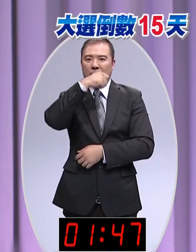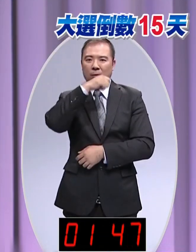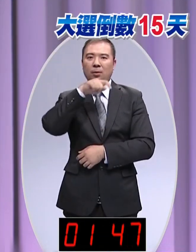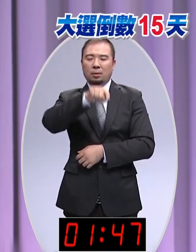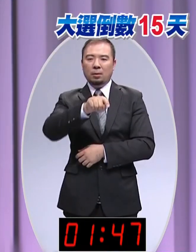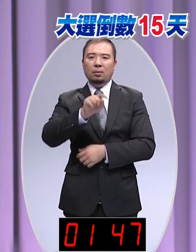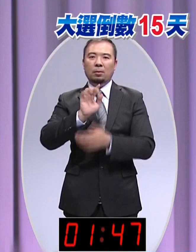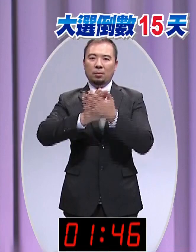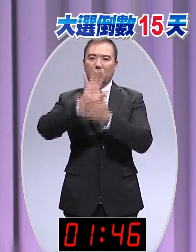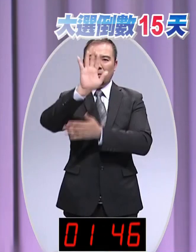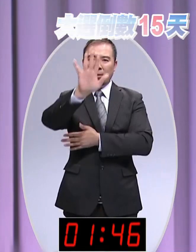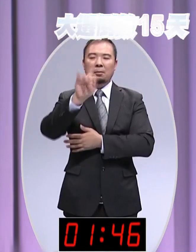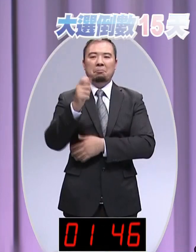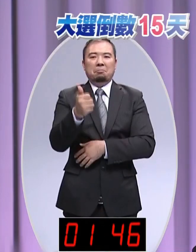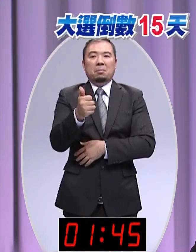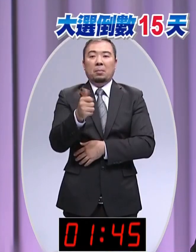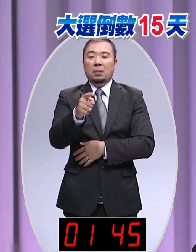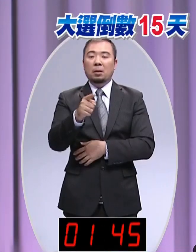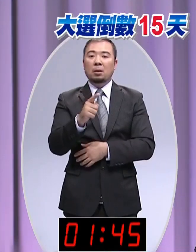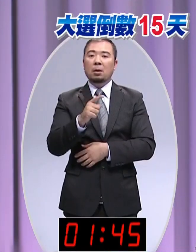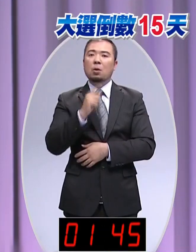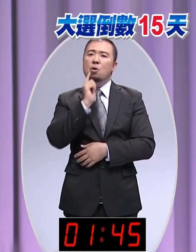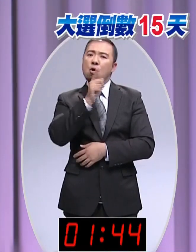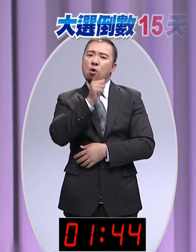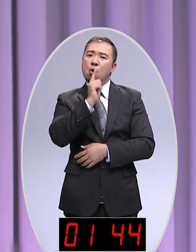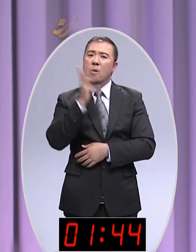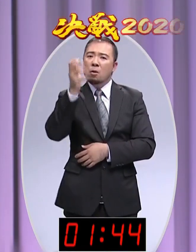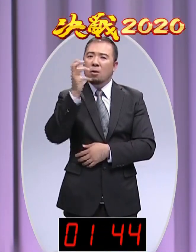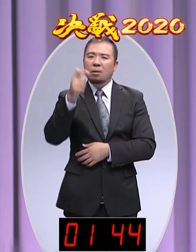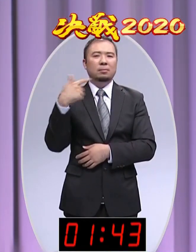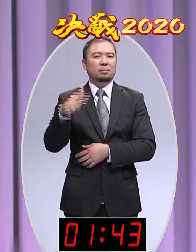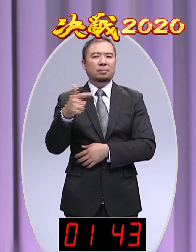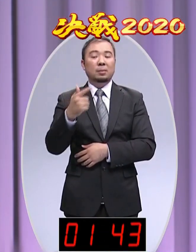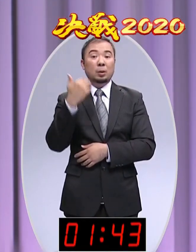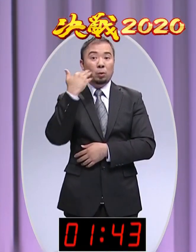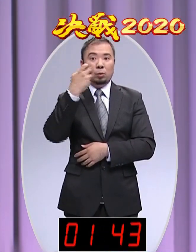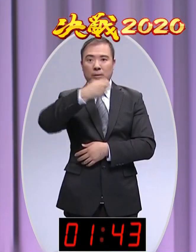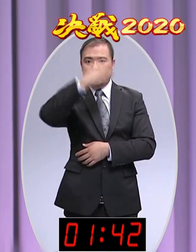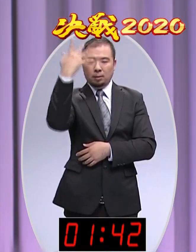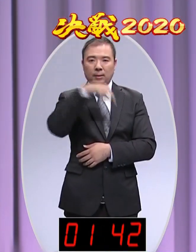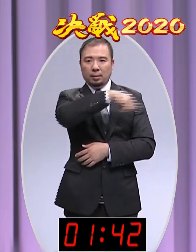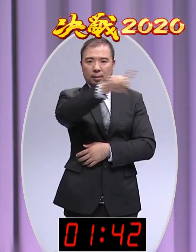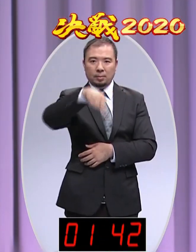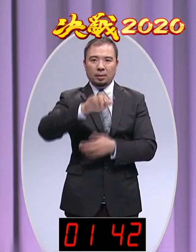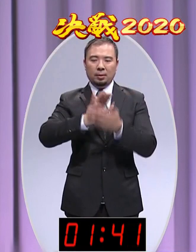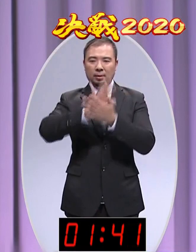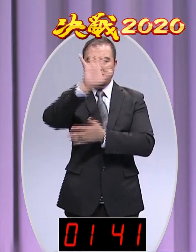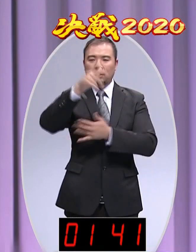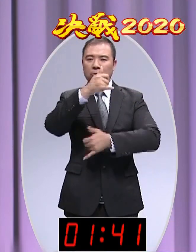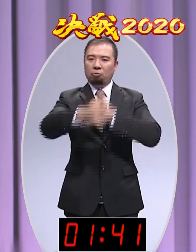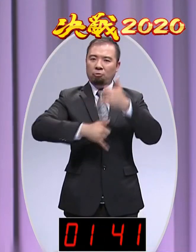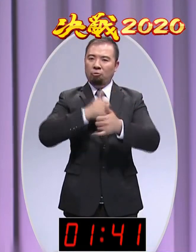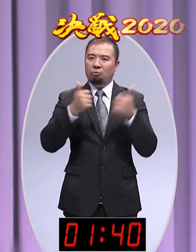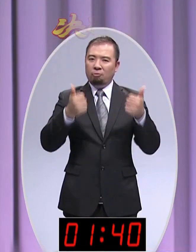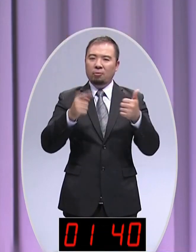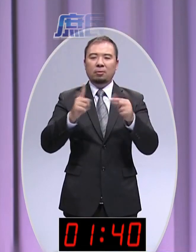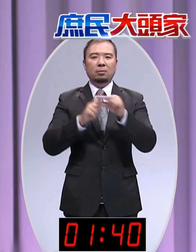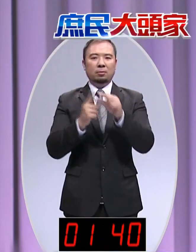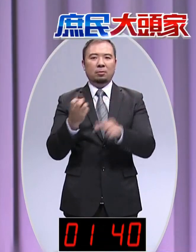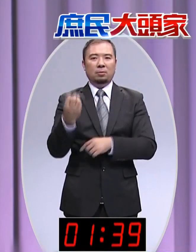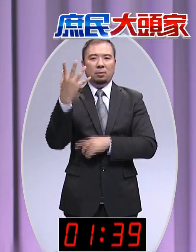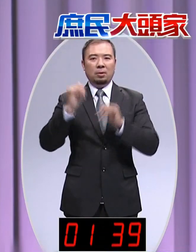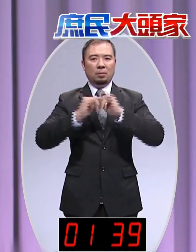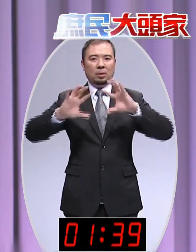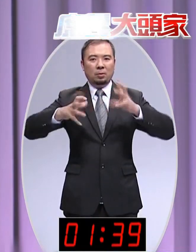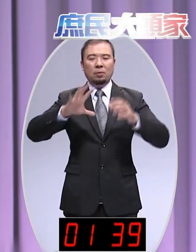是口号，年轻人有未来，中华民国才真正可以万岁。那年轻人